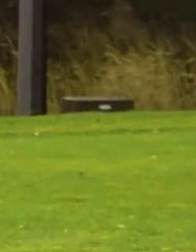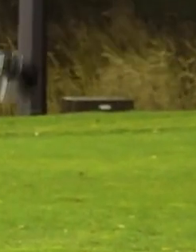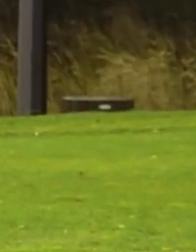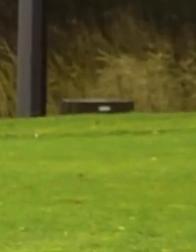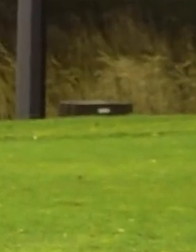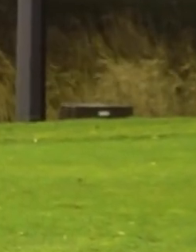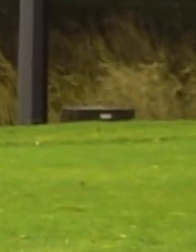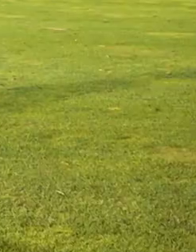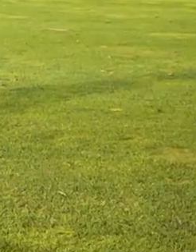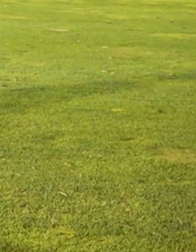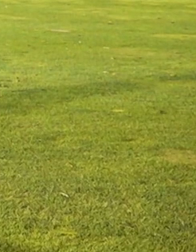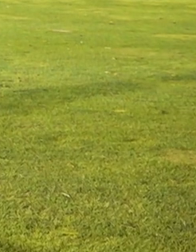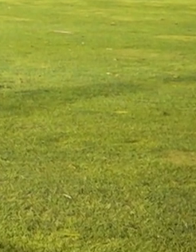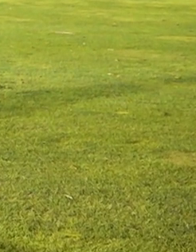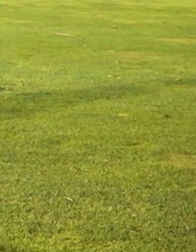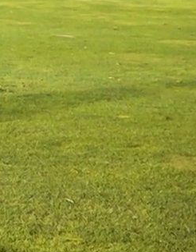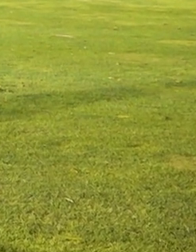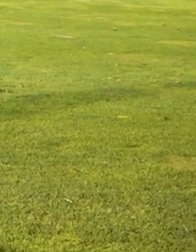wook